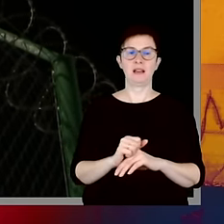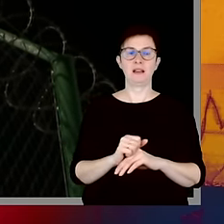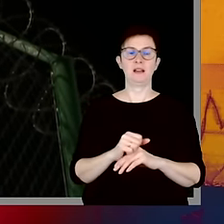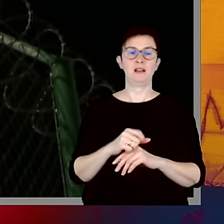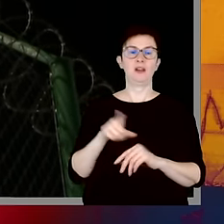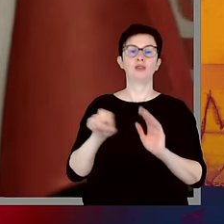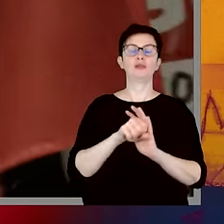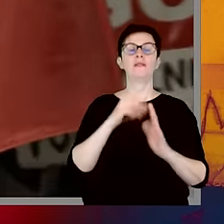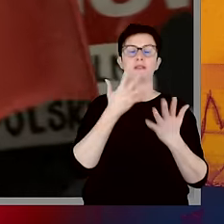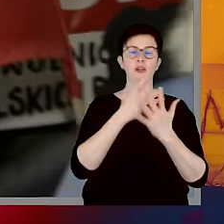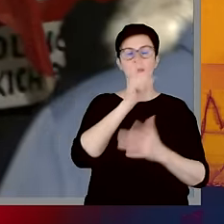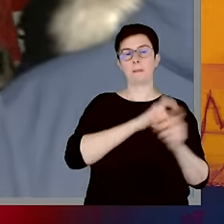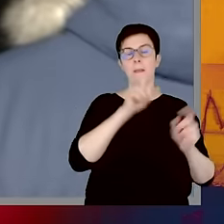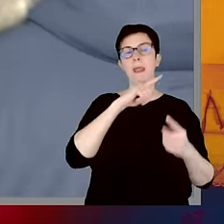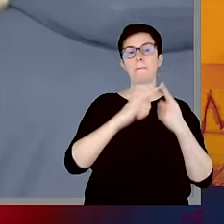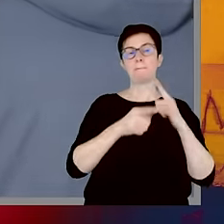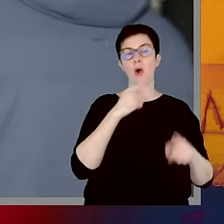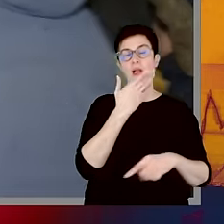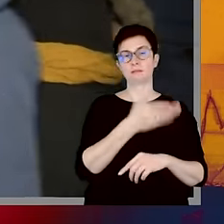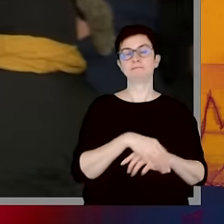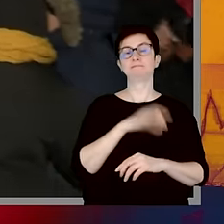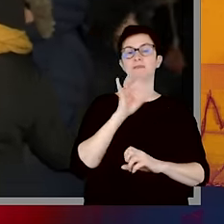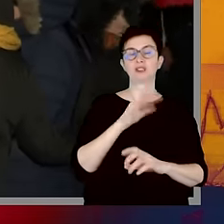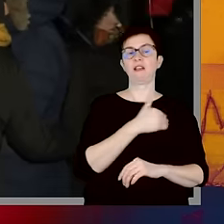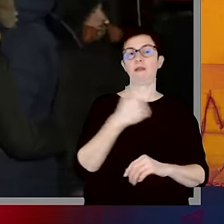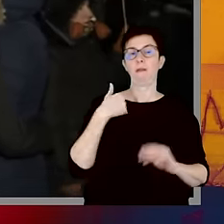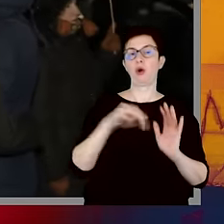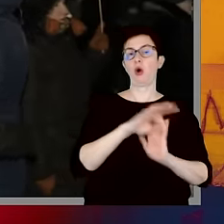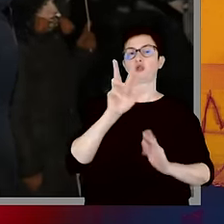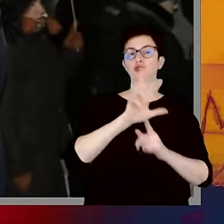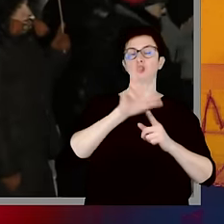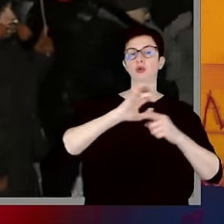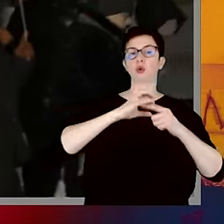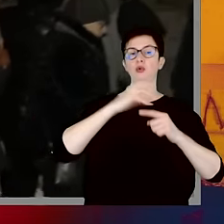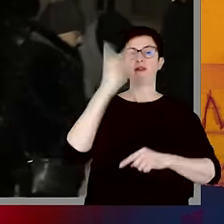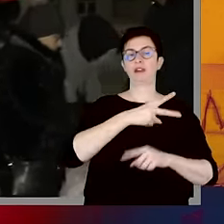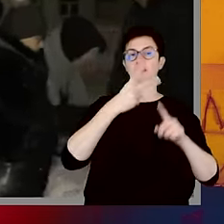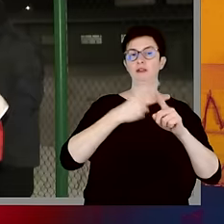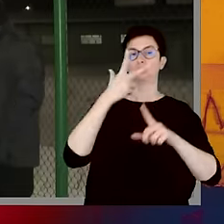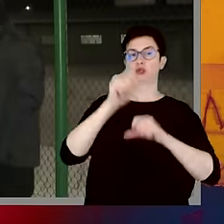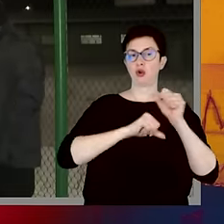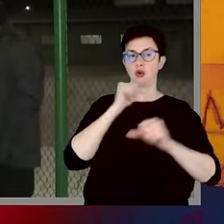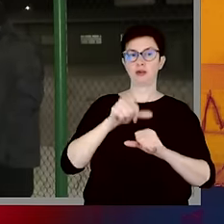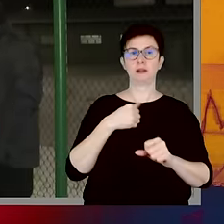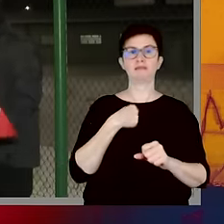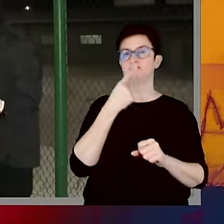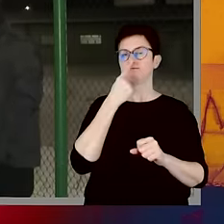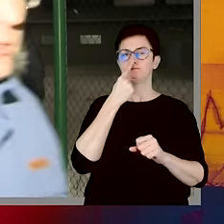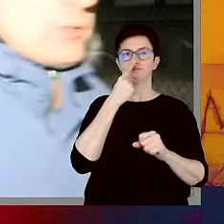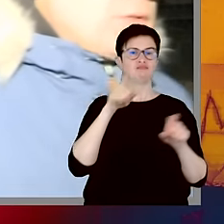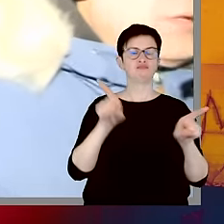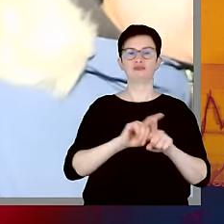politycznych. Rzeczywiście w Polsce od 13 grudnia 2023 roku pachnie stanem wojennym.